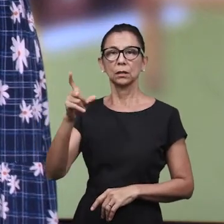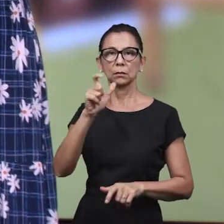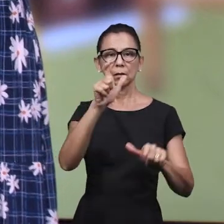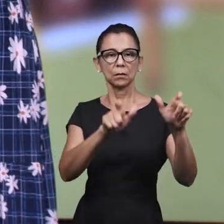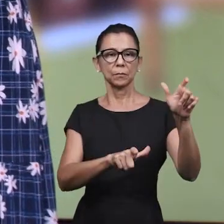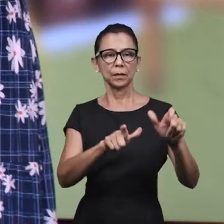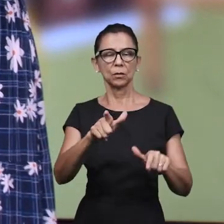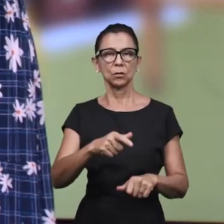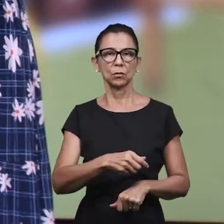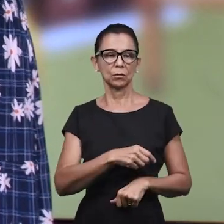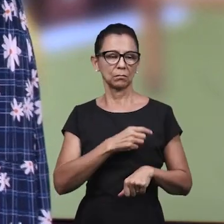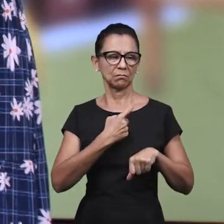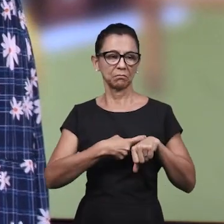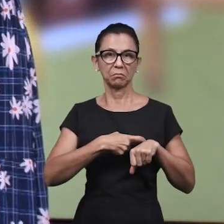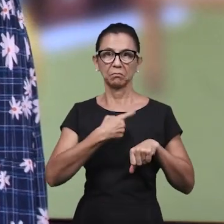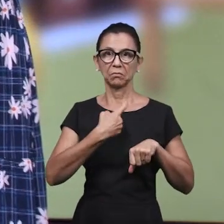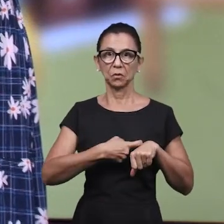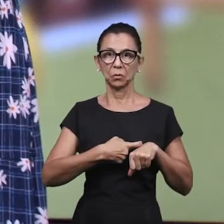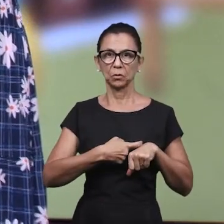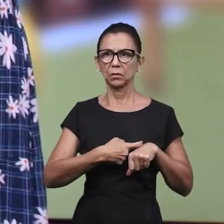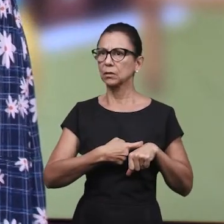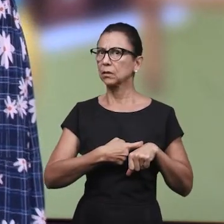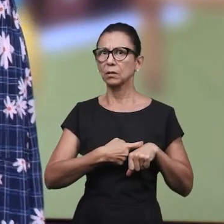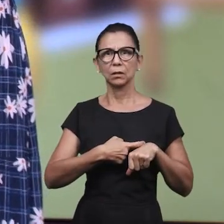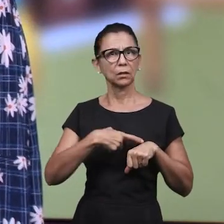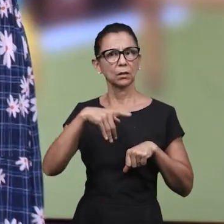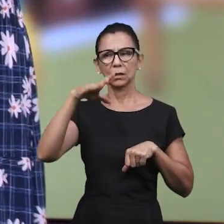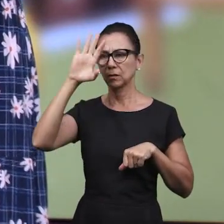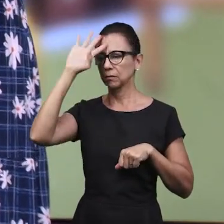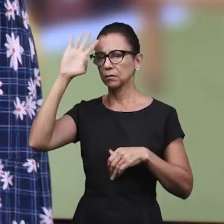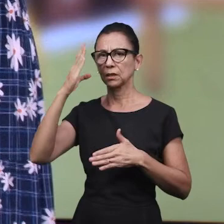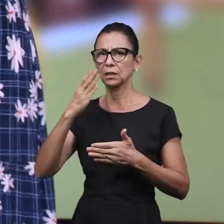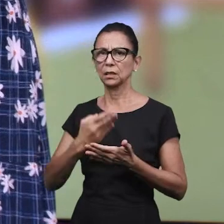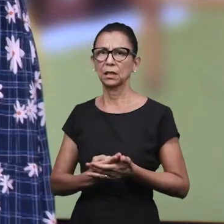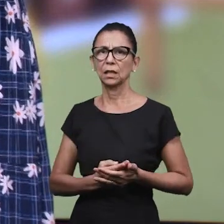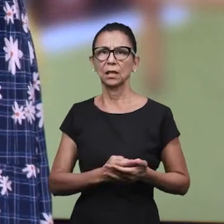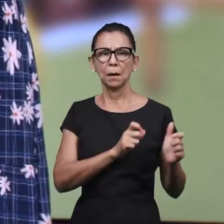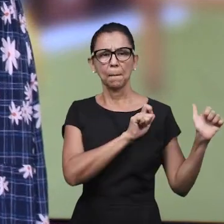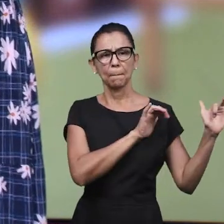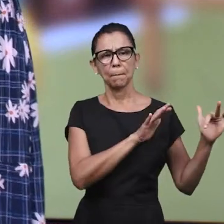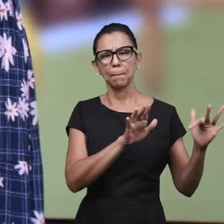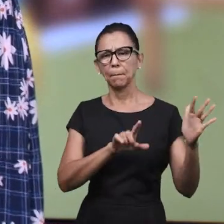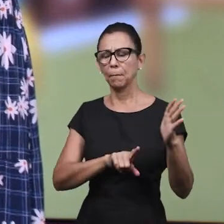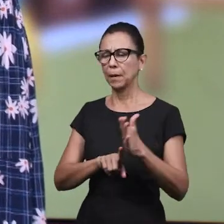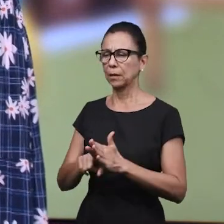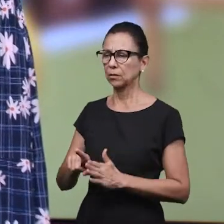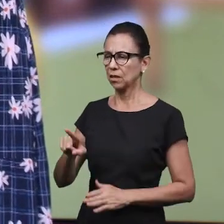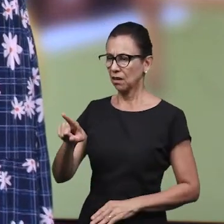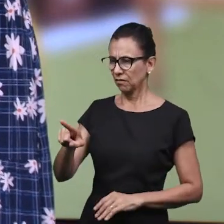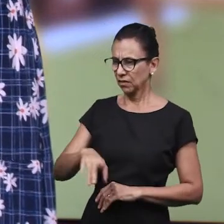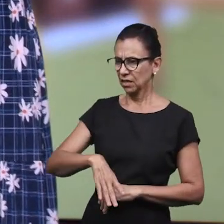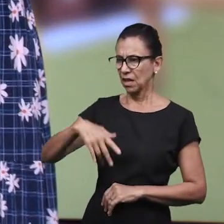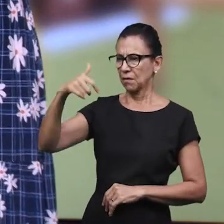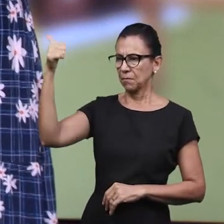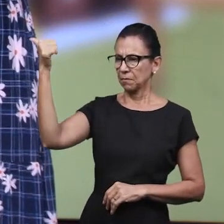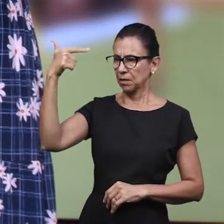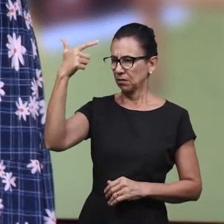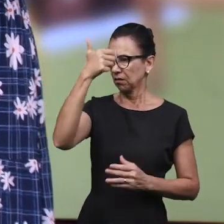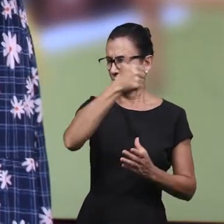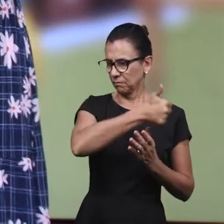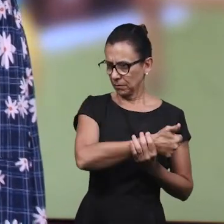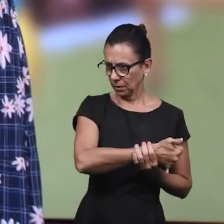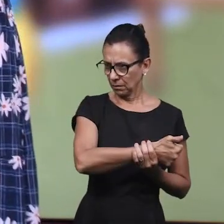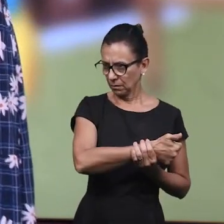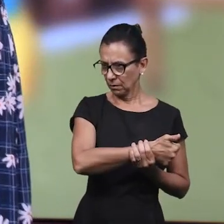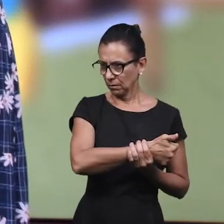un cœur très dur. Ils n'ont pas cru en Jésus. Donc, ils ont questionné Jésus. Tu es plus